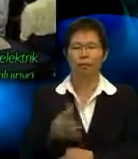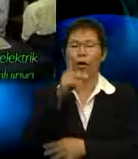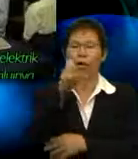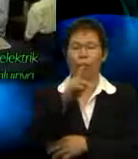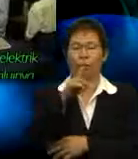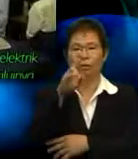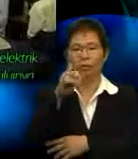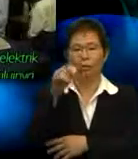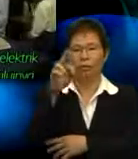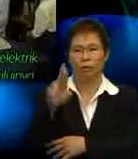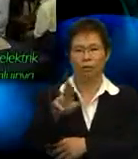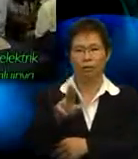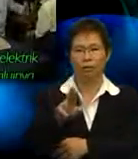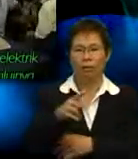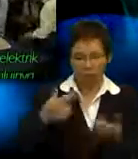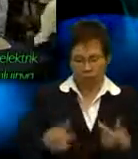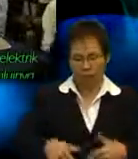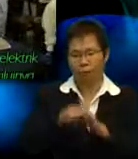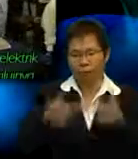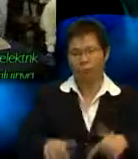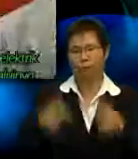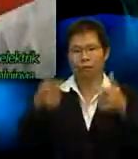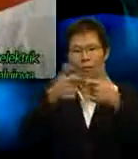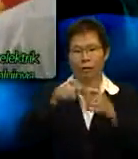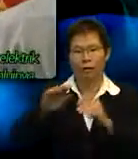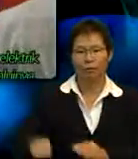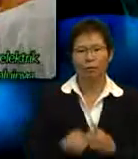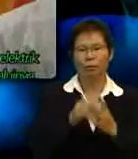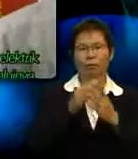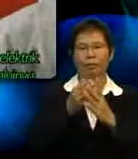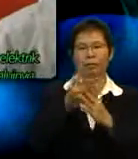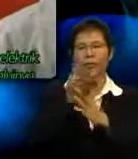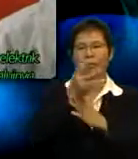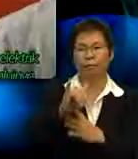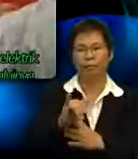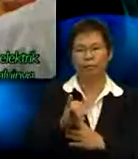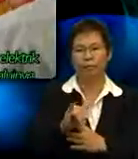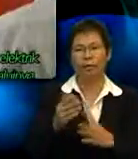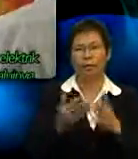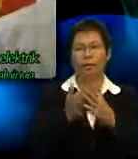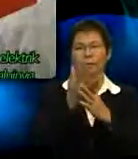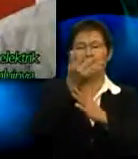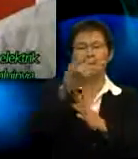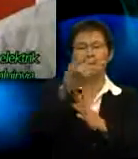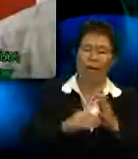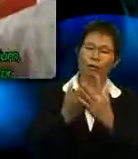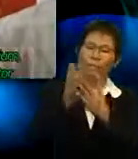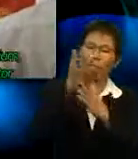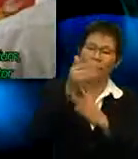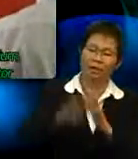konduktor, benarkan elektrik laluinya. Kuat lagi. Melaluinya,